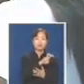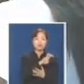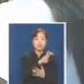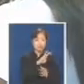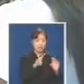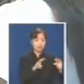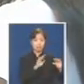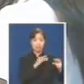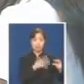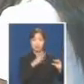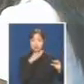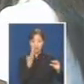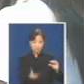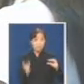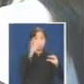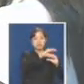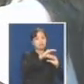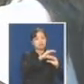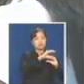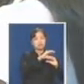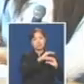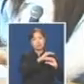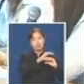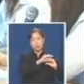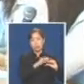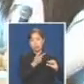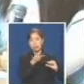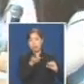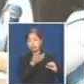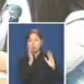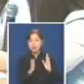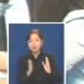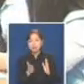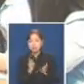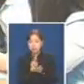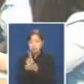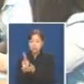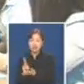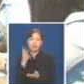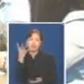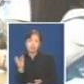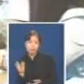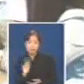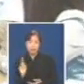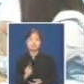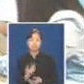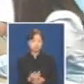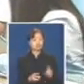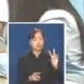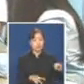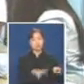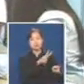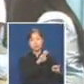เพราะเงินเนี่ยเราก็เพิ่มได้ระดับหนึ่งเท่านั้นเองนะครับนี่เริ่มกู้ปีหนึ่งตอนมัธยมไม่ได้กู้ใช่ไหม